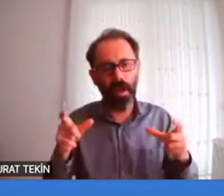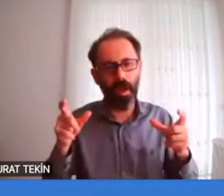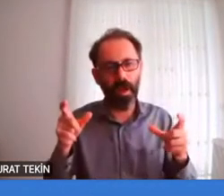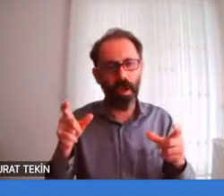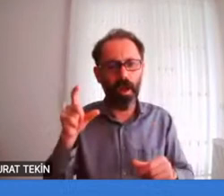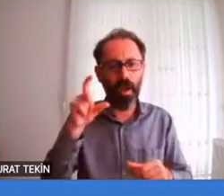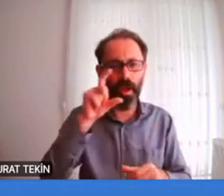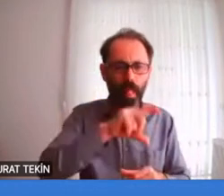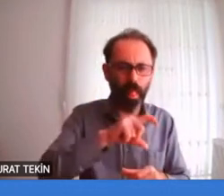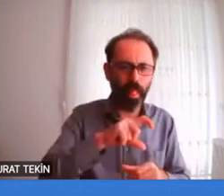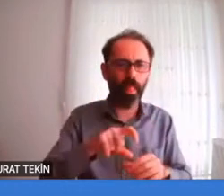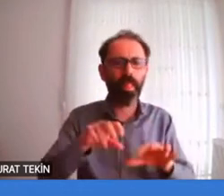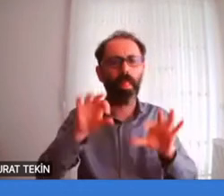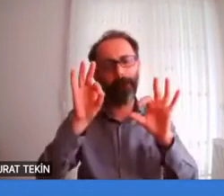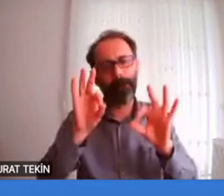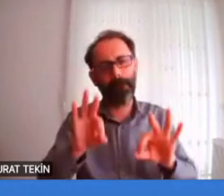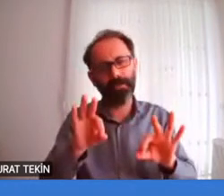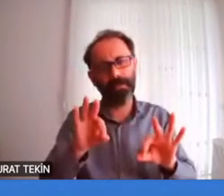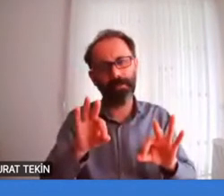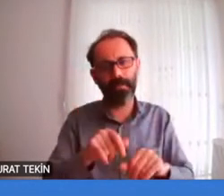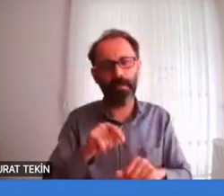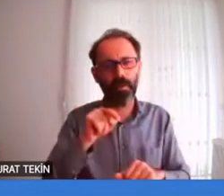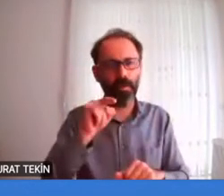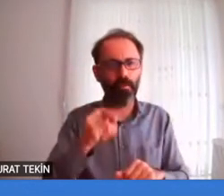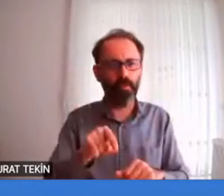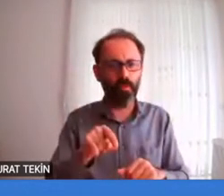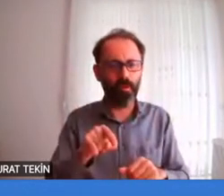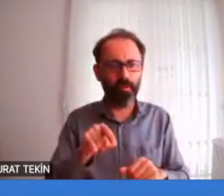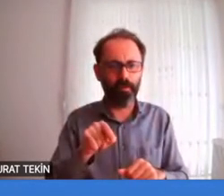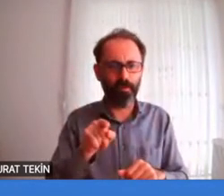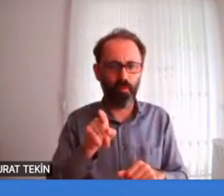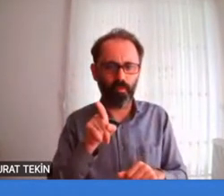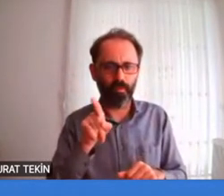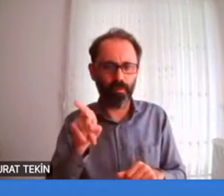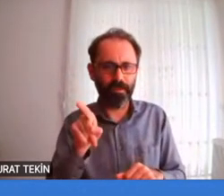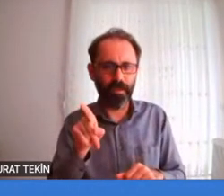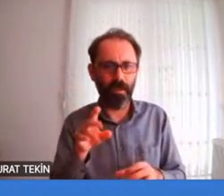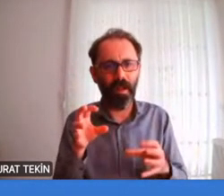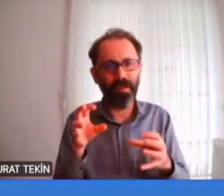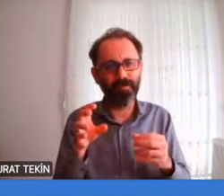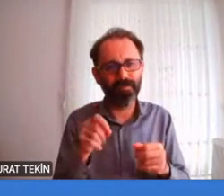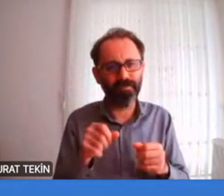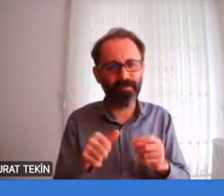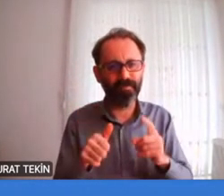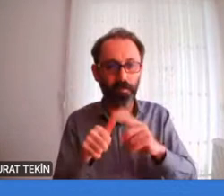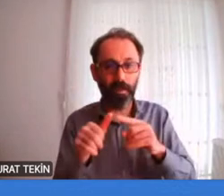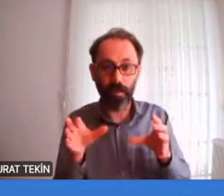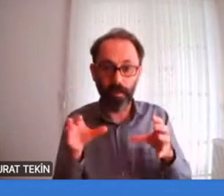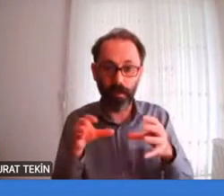olmuştuk hep söylüyoruz. Rio'da evet. Oradaki takımdan sadece Sevda var.